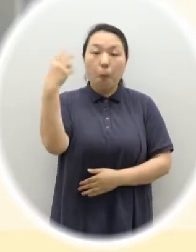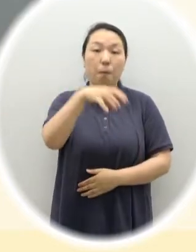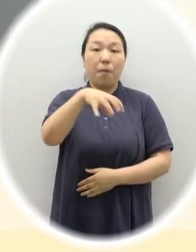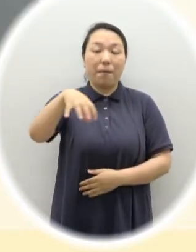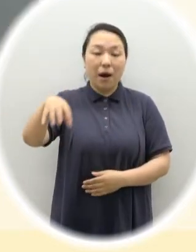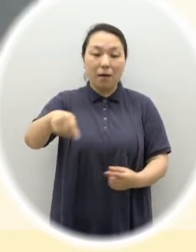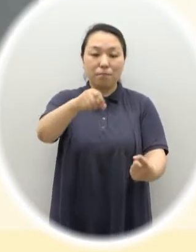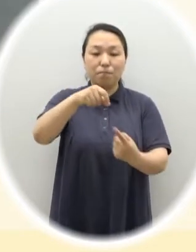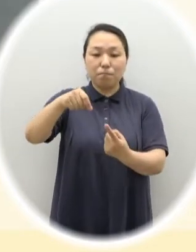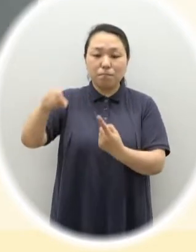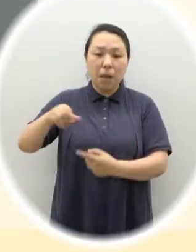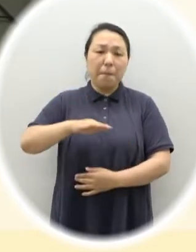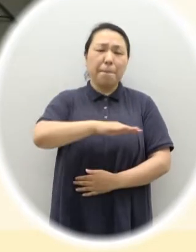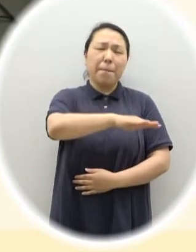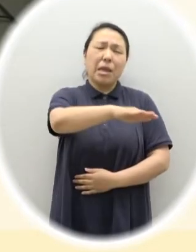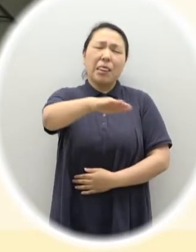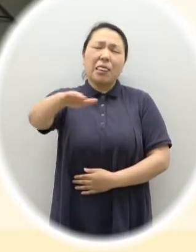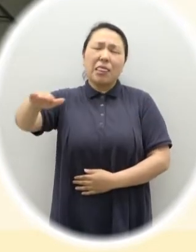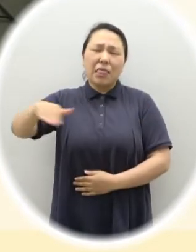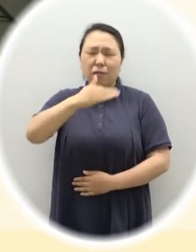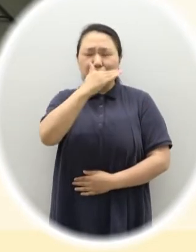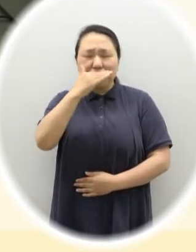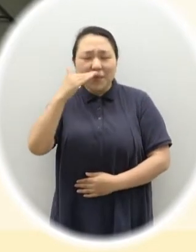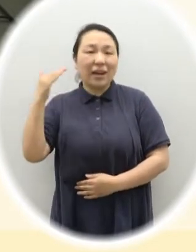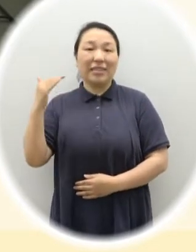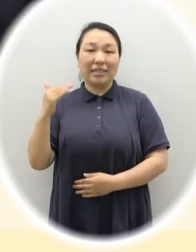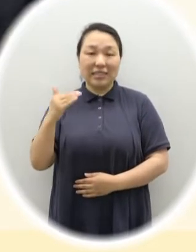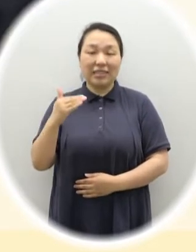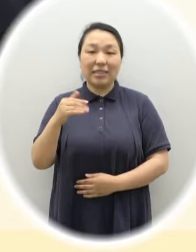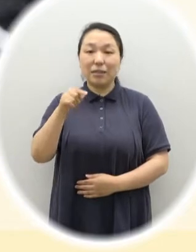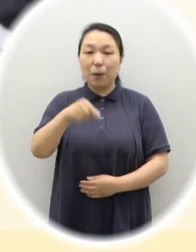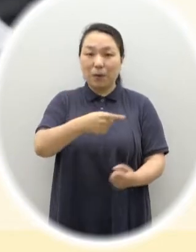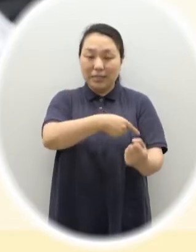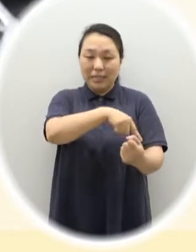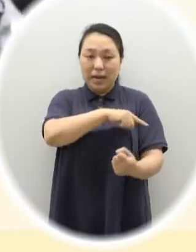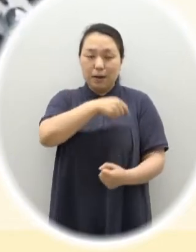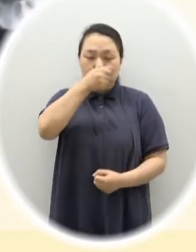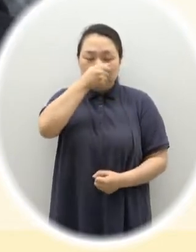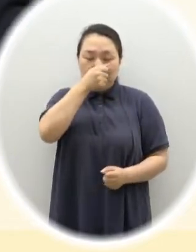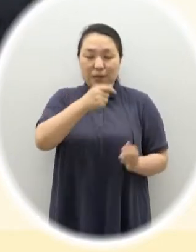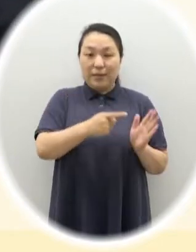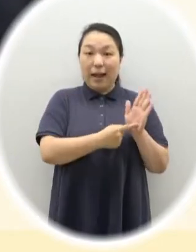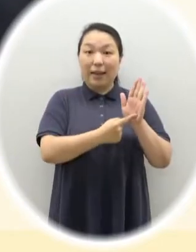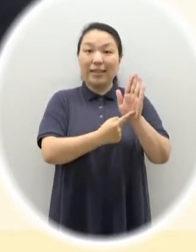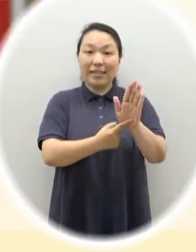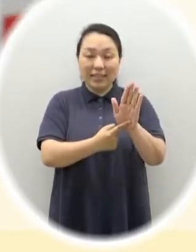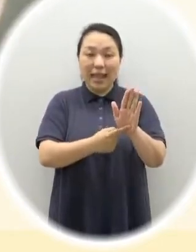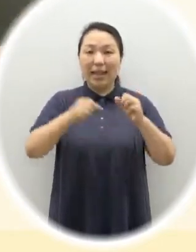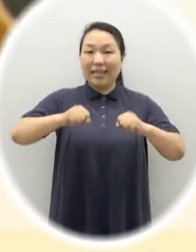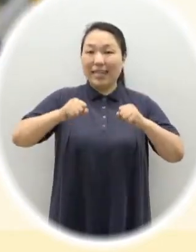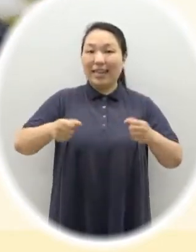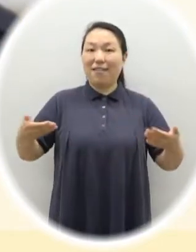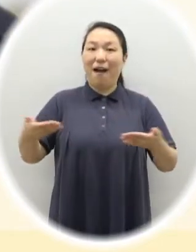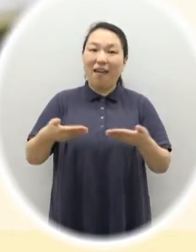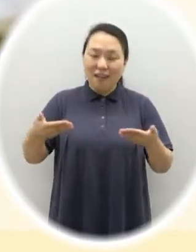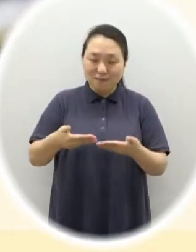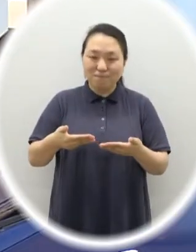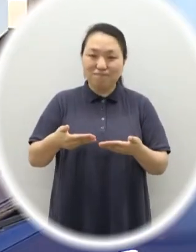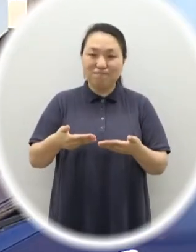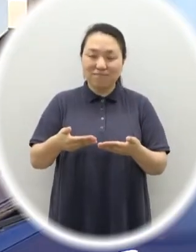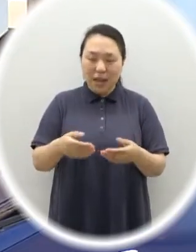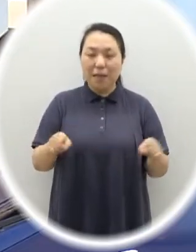ますので、その力を存分に発揮して生き生きと働いてもらい、そして共に進んでいけ